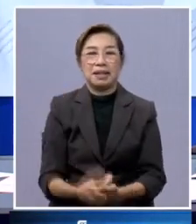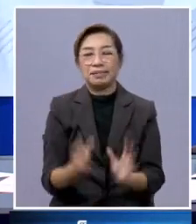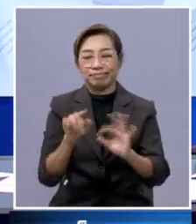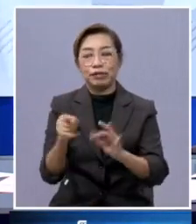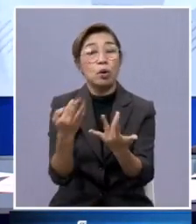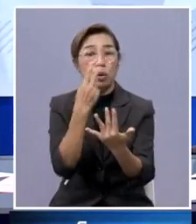เฉพาะความเคลื่อนไหวทางคดี